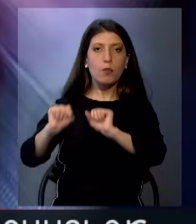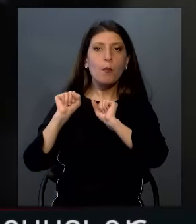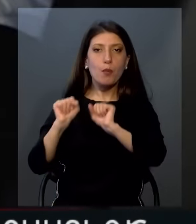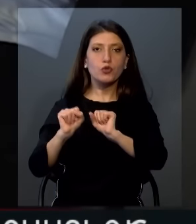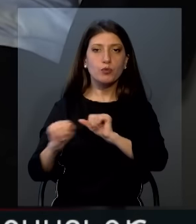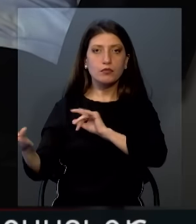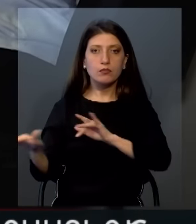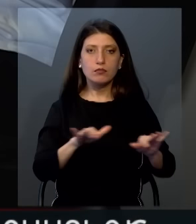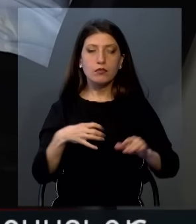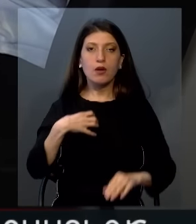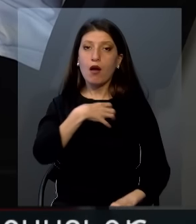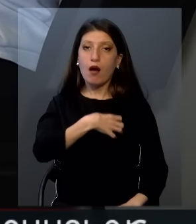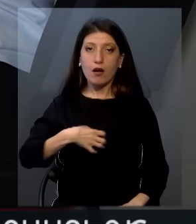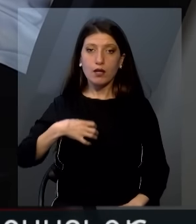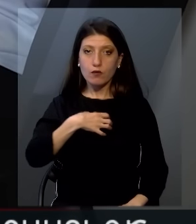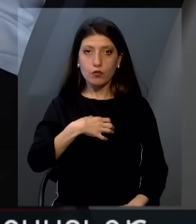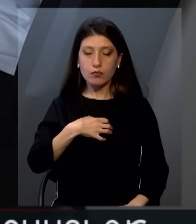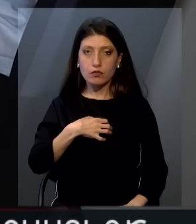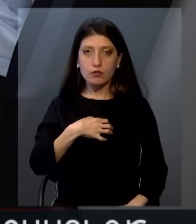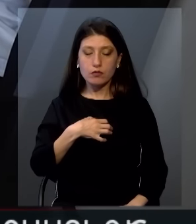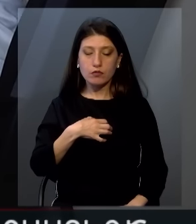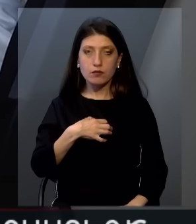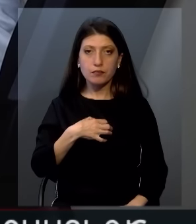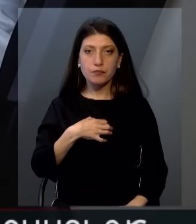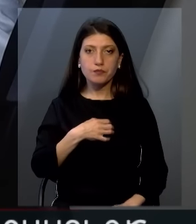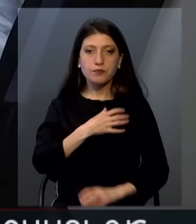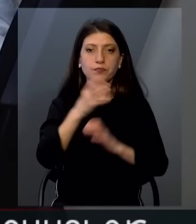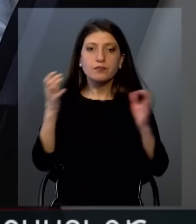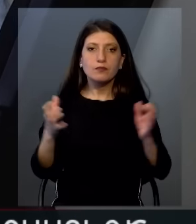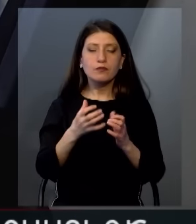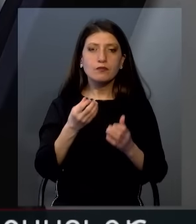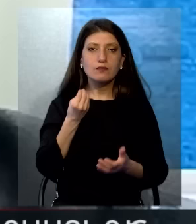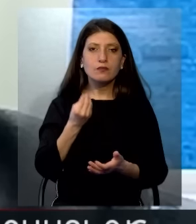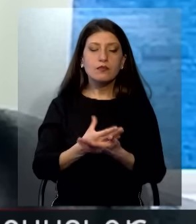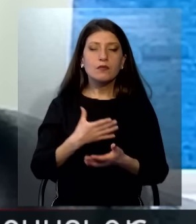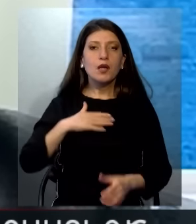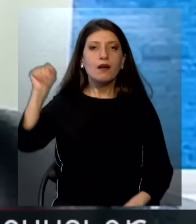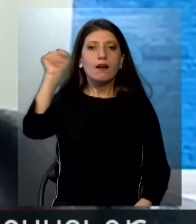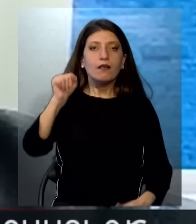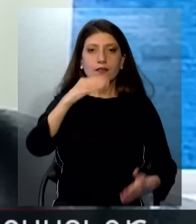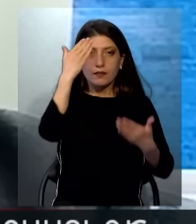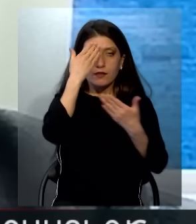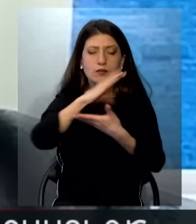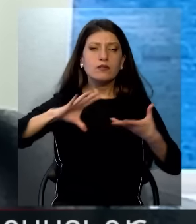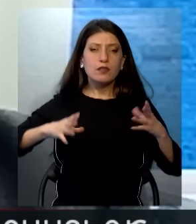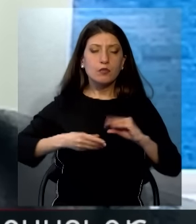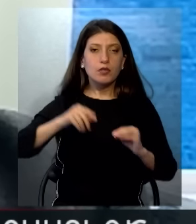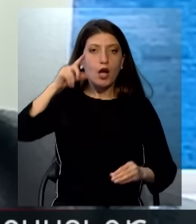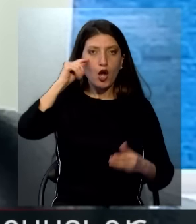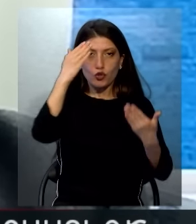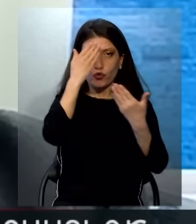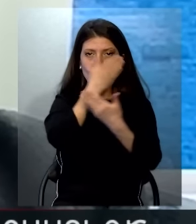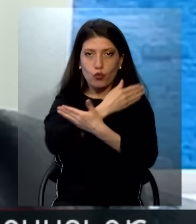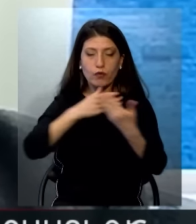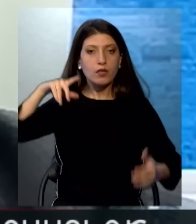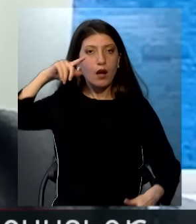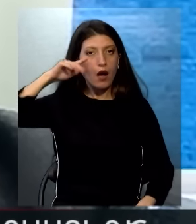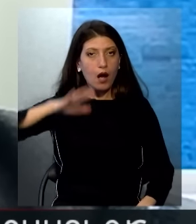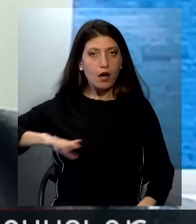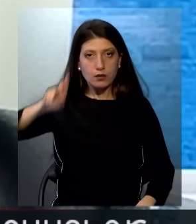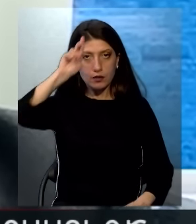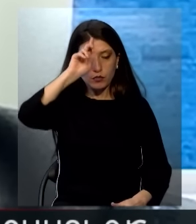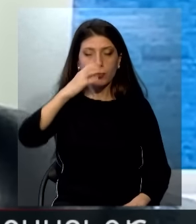պաշտպանությամբ։ Կարևոր է վար պահելը մեր արցախայինության և ընդհանրապես հայ ժողովրդի, թե Հայաստանի Հանրապետության և